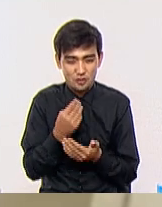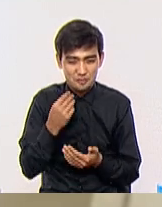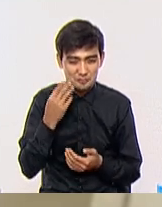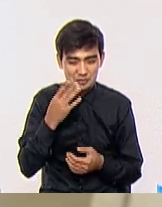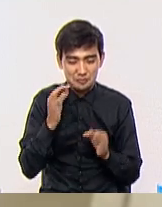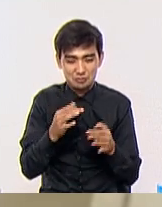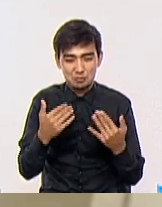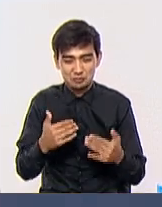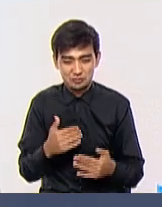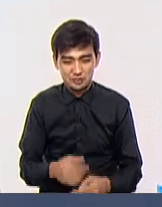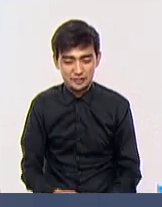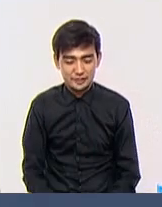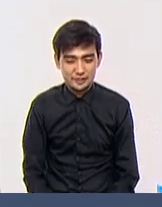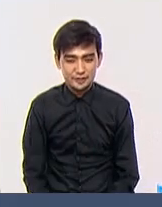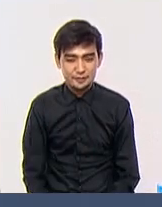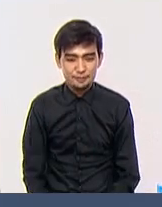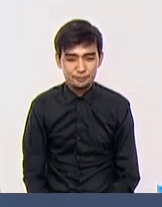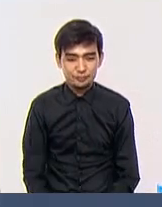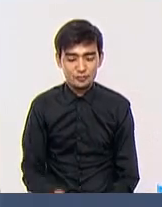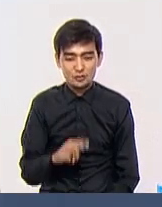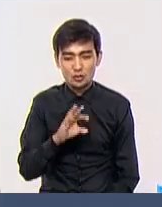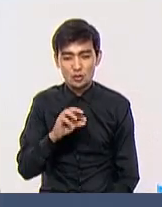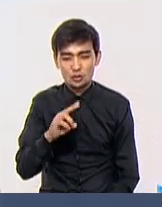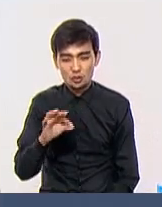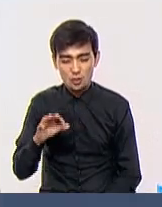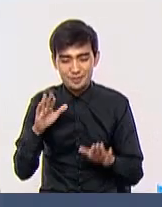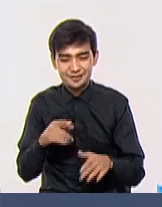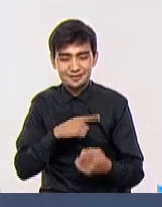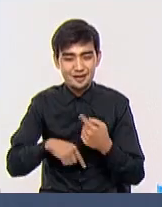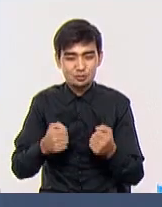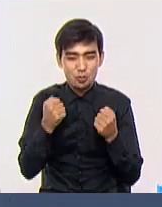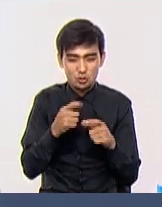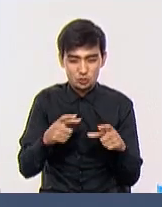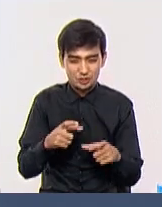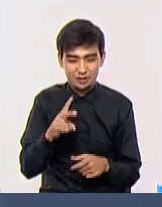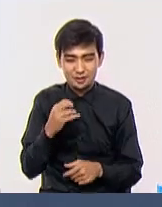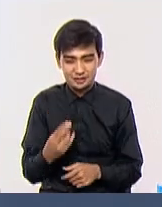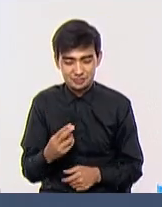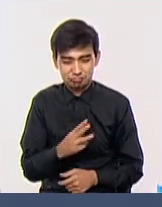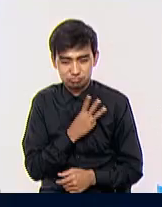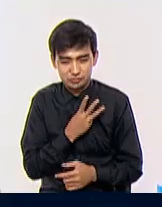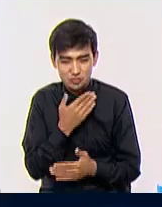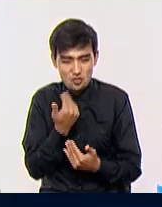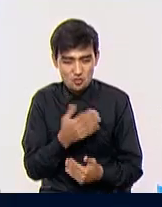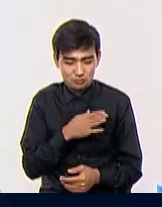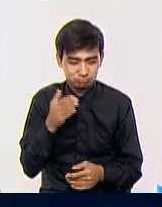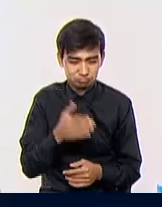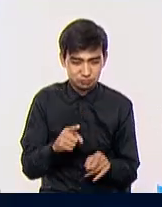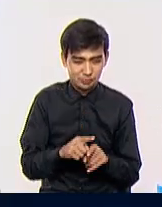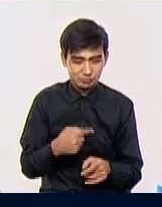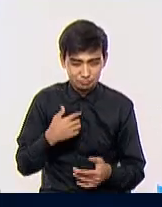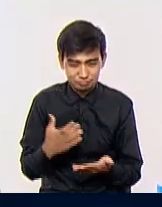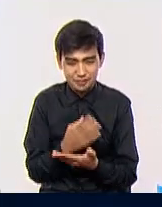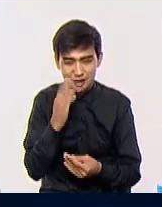құлдың тәсілі секілді көрініп тұр. Токиода біздің спортшыларда ұлттық рух болмады деген пікір көп айтылды. Сіздіңше бізге